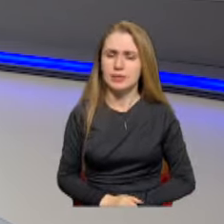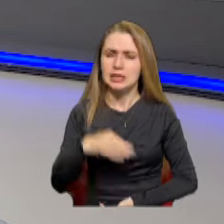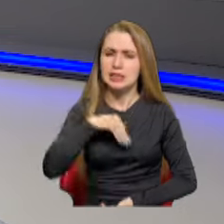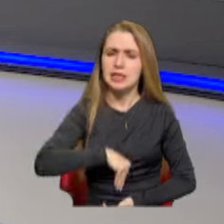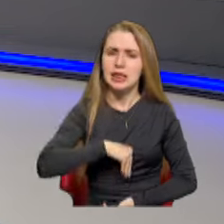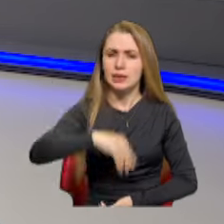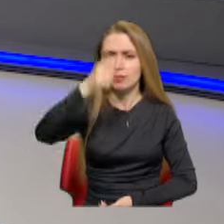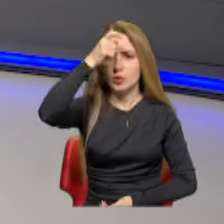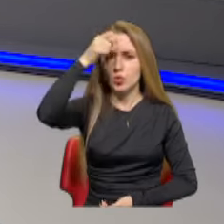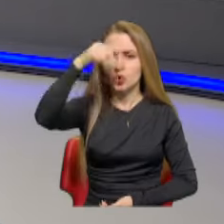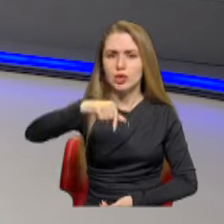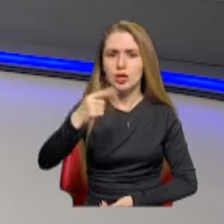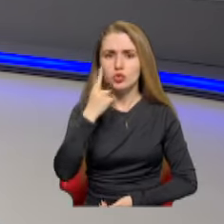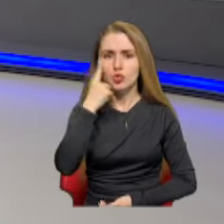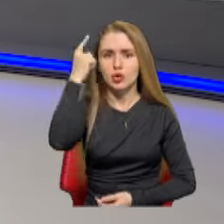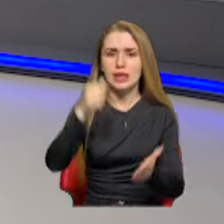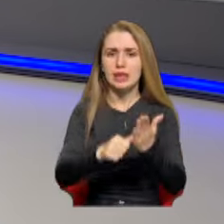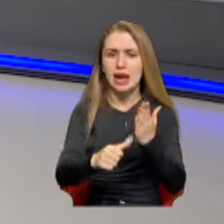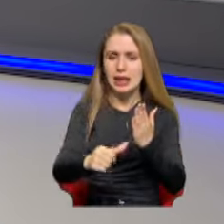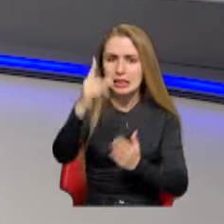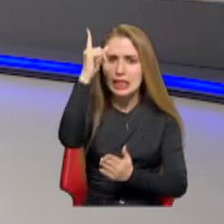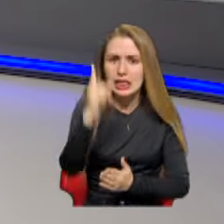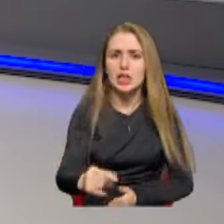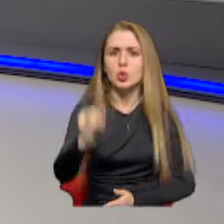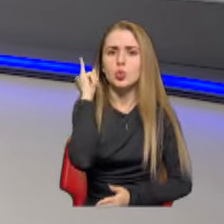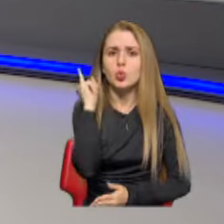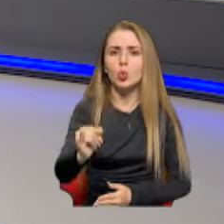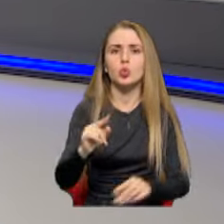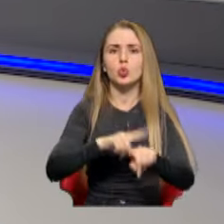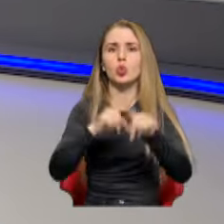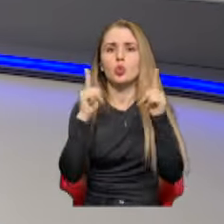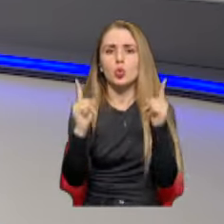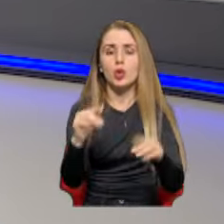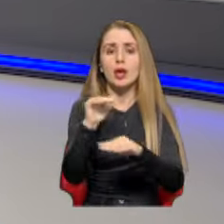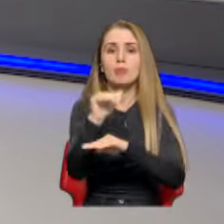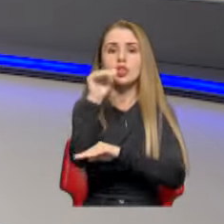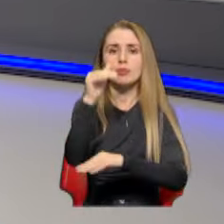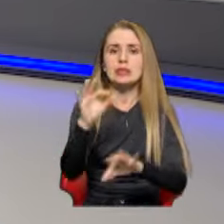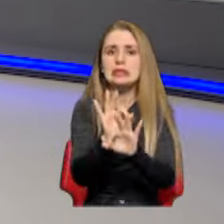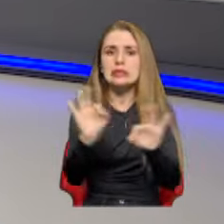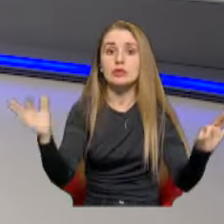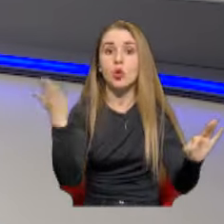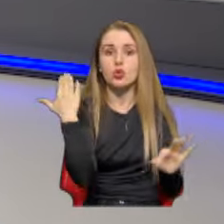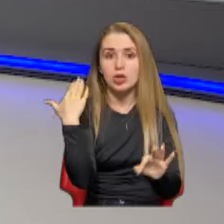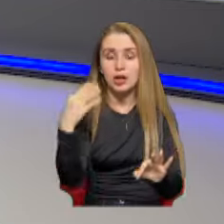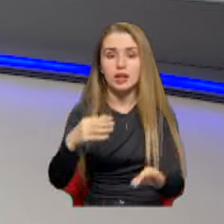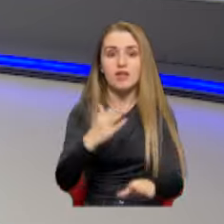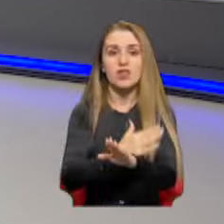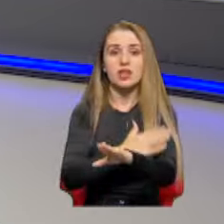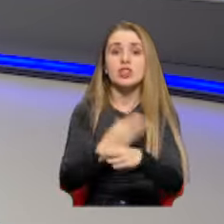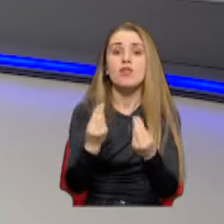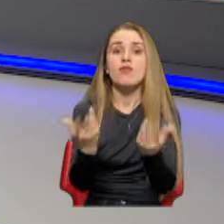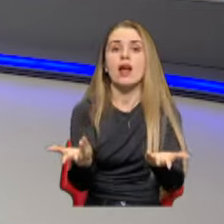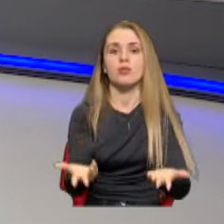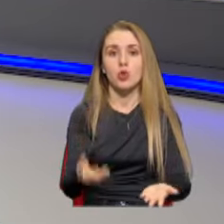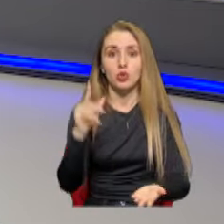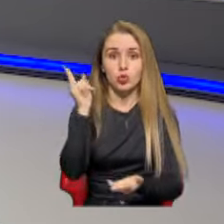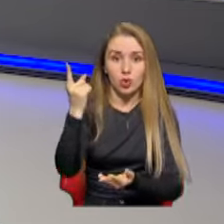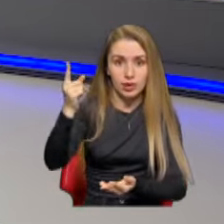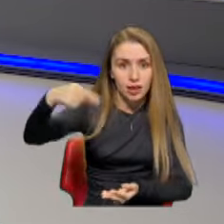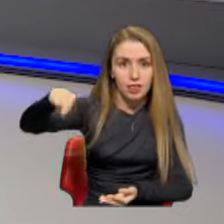Türkiye Cumhuriyet tarihinde bu kadar kötü bir dönemi yaşamamıştır. Yurttaşlarına yaşatmamıştır